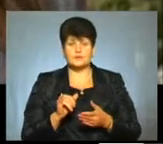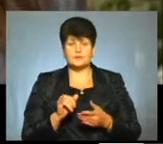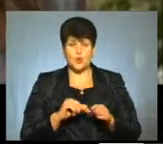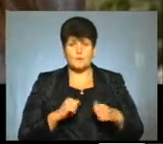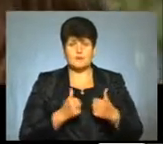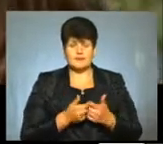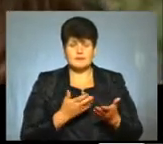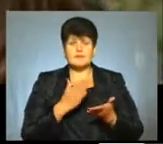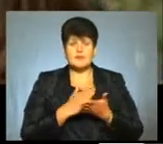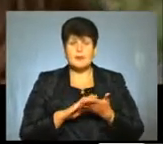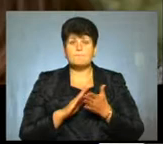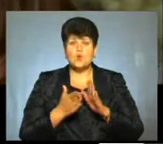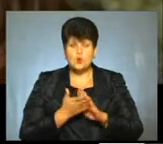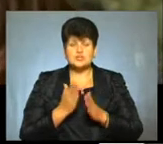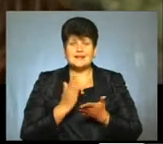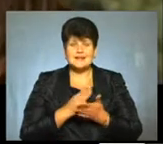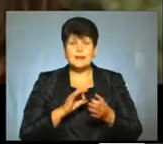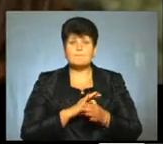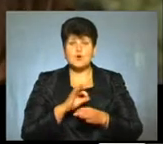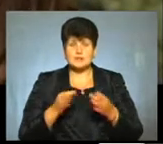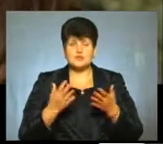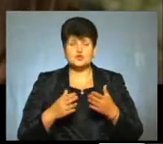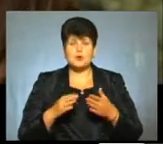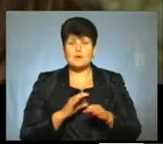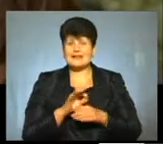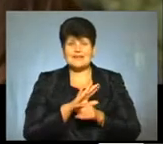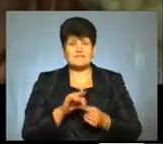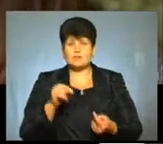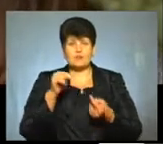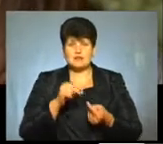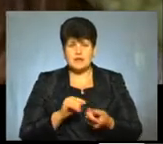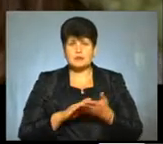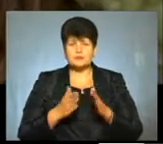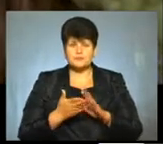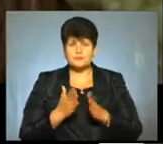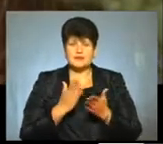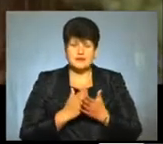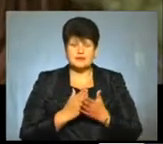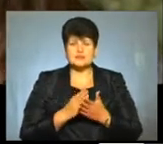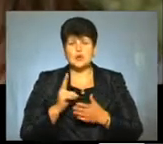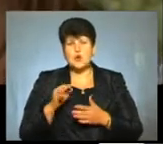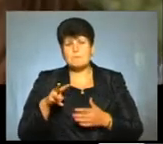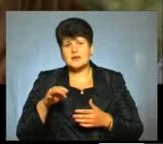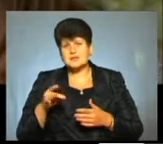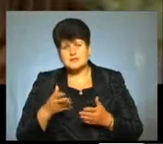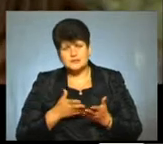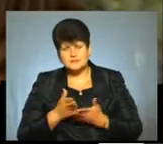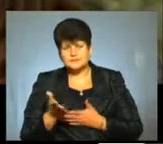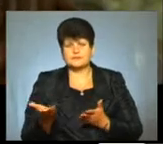номінаційному комітеті. Є положення і є проект. Якщо проект не відповідає положенню, якщо там є якийсь або комерційний чинник,